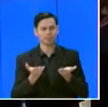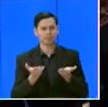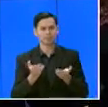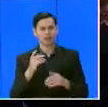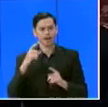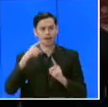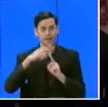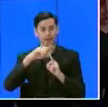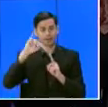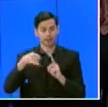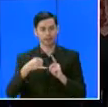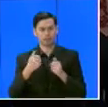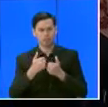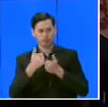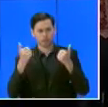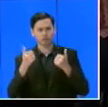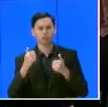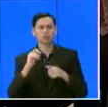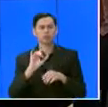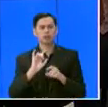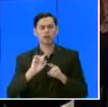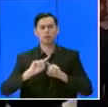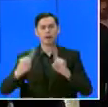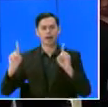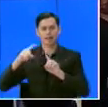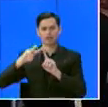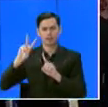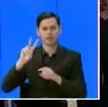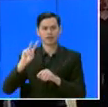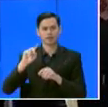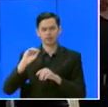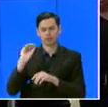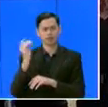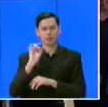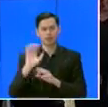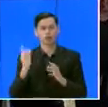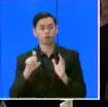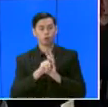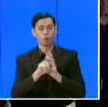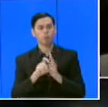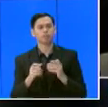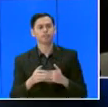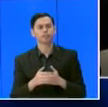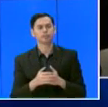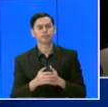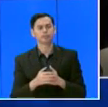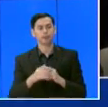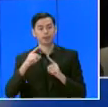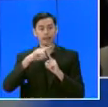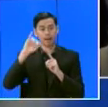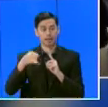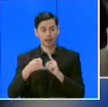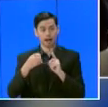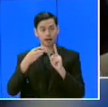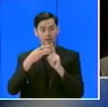Jabodetabek Premium ini berbeda jika dibandingkan dengan Trans Jakarta biasanya. Seperti contohnya, di dalam Trans Jabodetabek